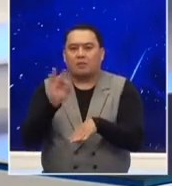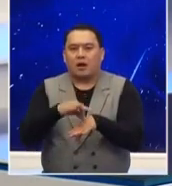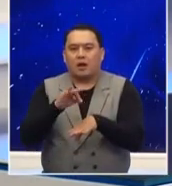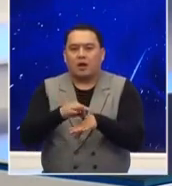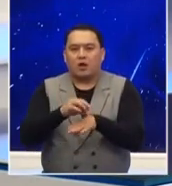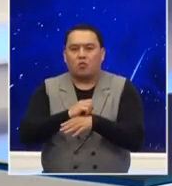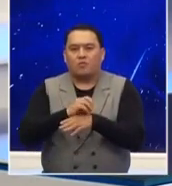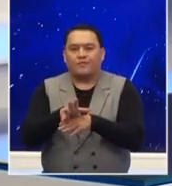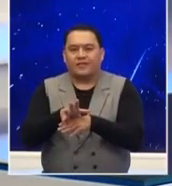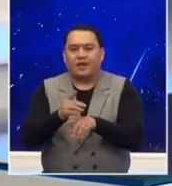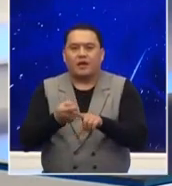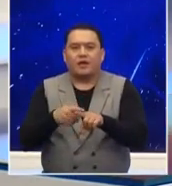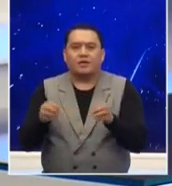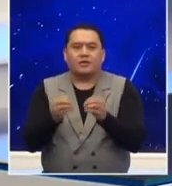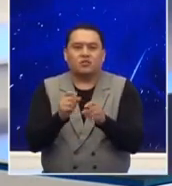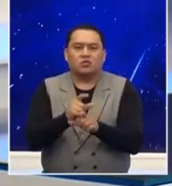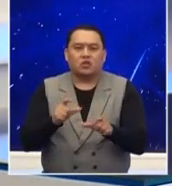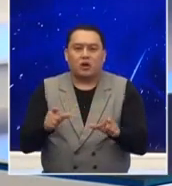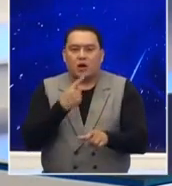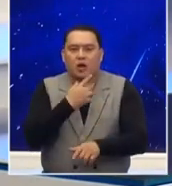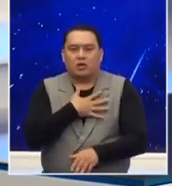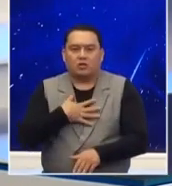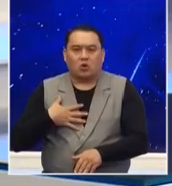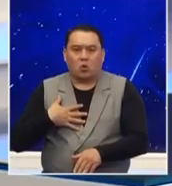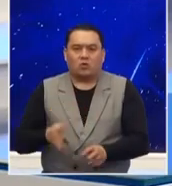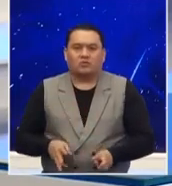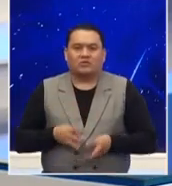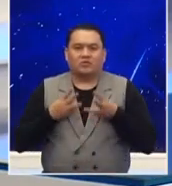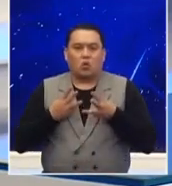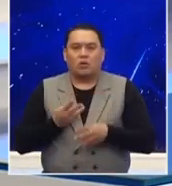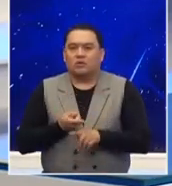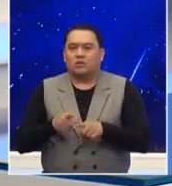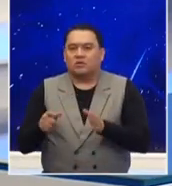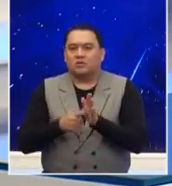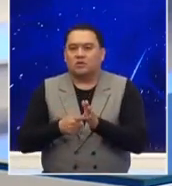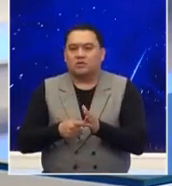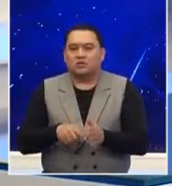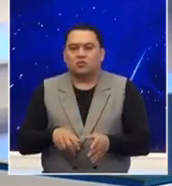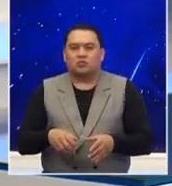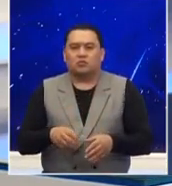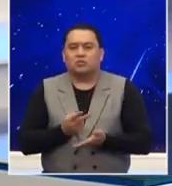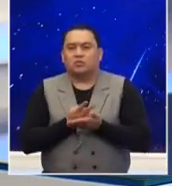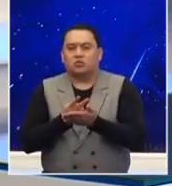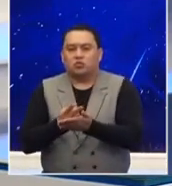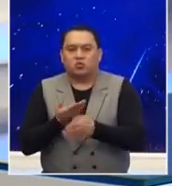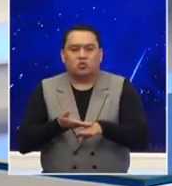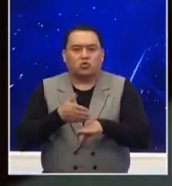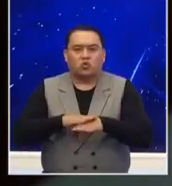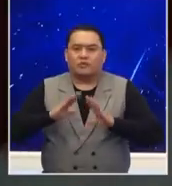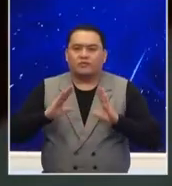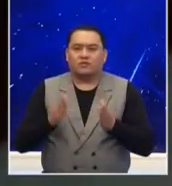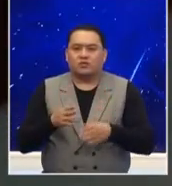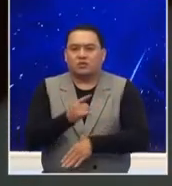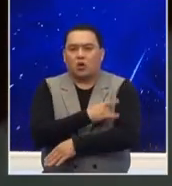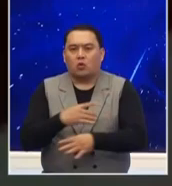с COVID-19. Еще 10 человек получили ранения и ожоги. 7 из них находятся в критическом состоянии. Дежурный врач,